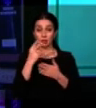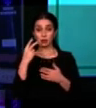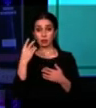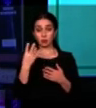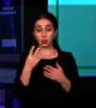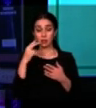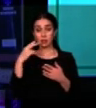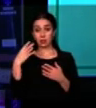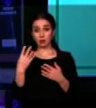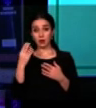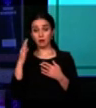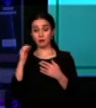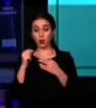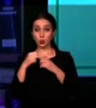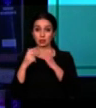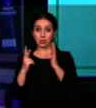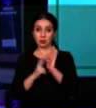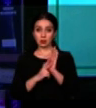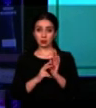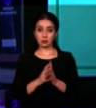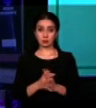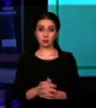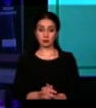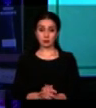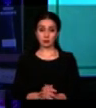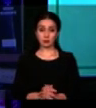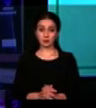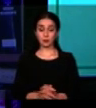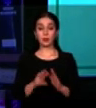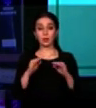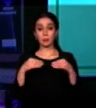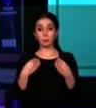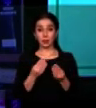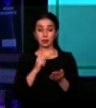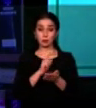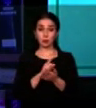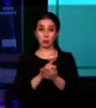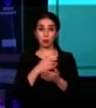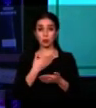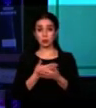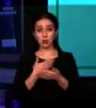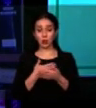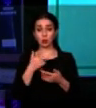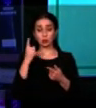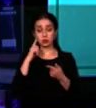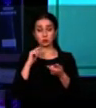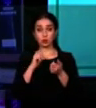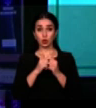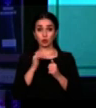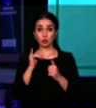24, 24 va 18. Berilgan masallarni va misollarni mustahkamlash